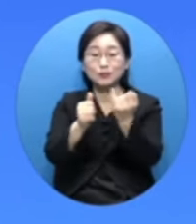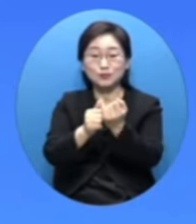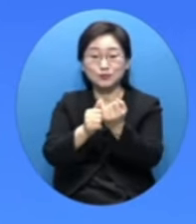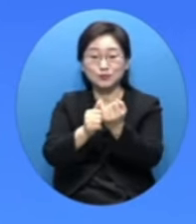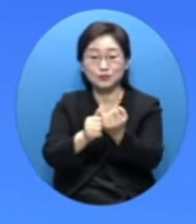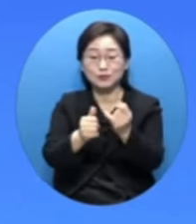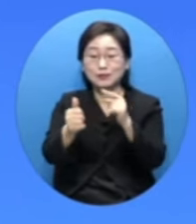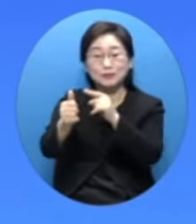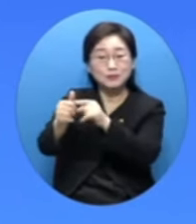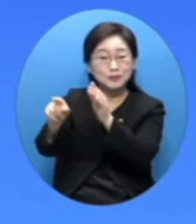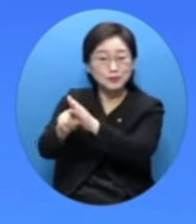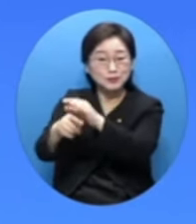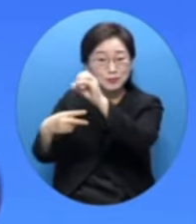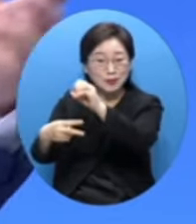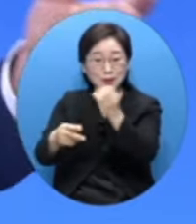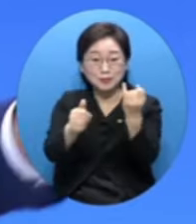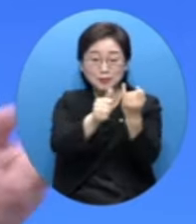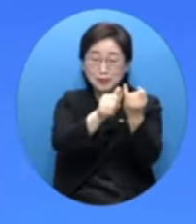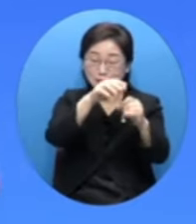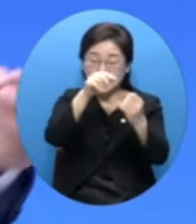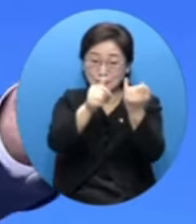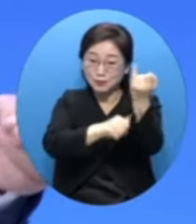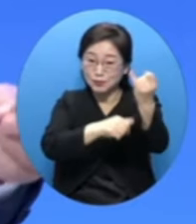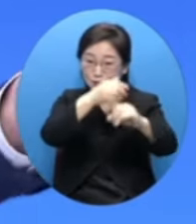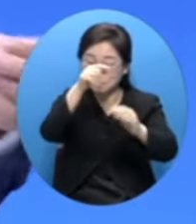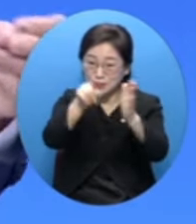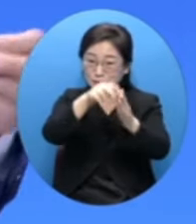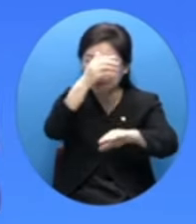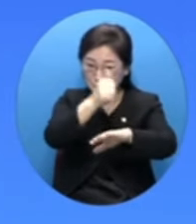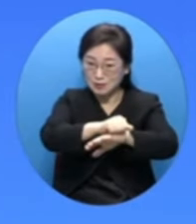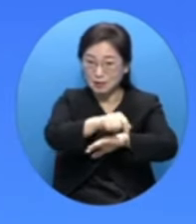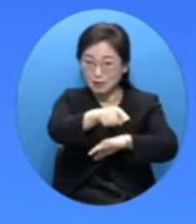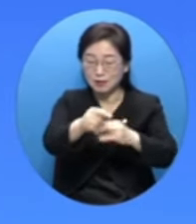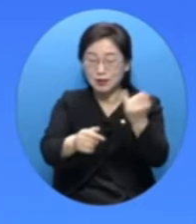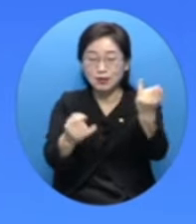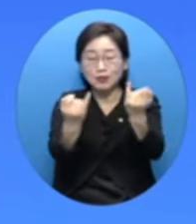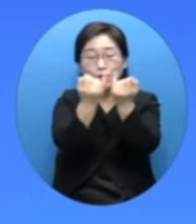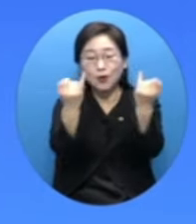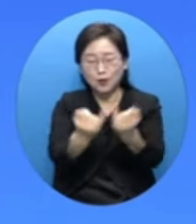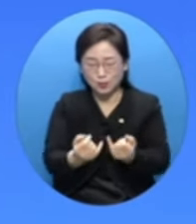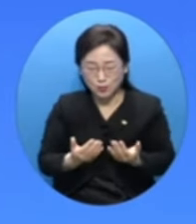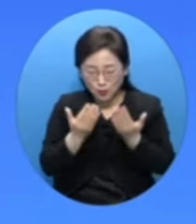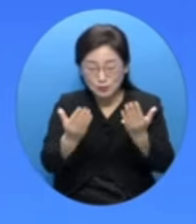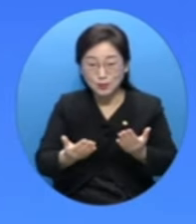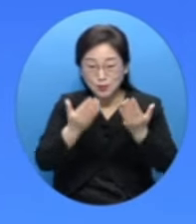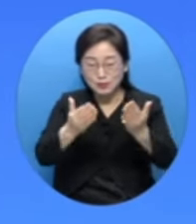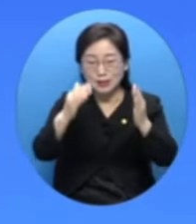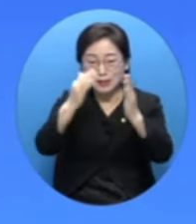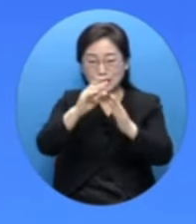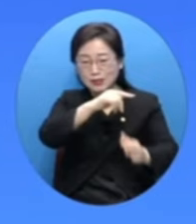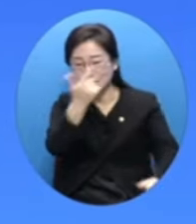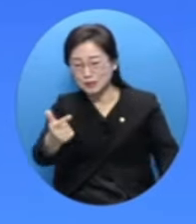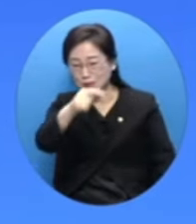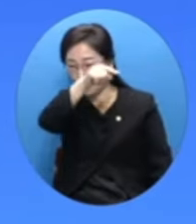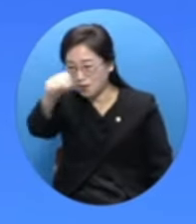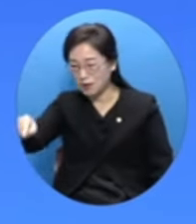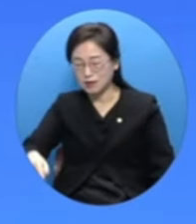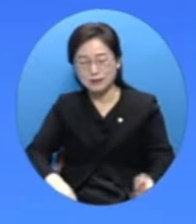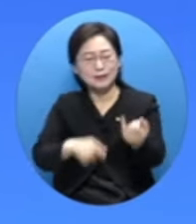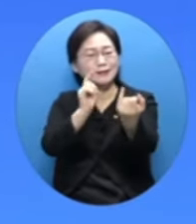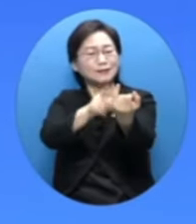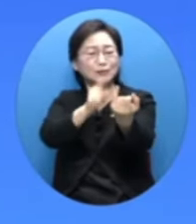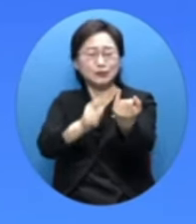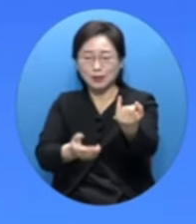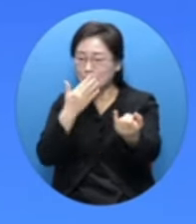남편은 믿음이 없고 부인은 믿음이 없는데 부인이 아침 일찍 나와서 여성께 봉사하면 집에 저녁에 들어오면 옆에 내가 밥도